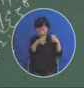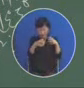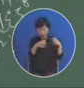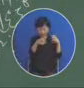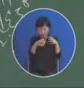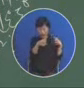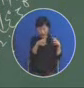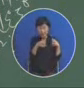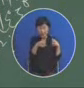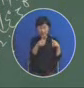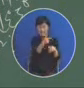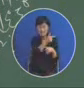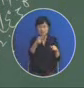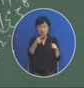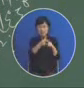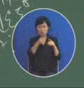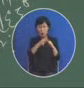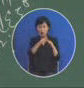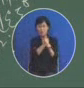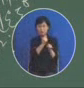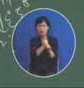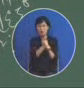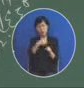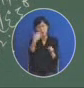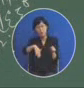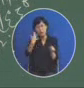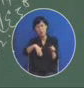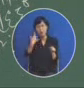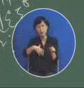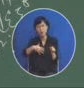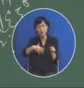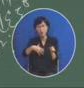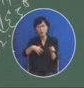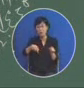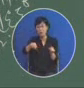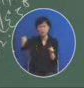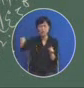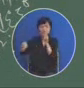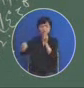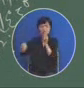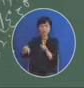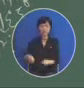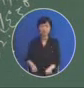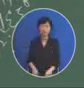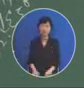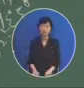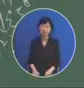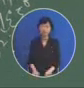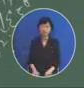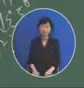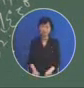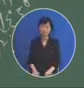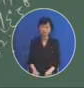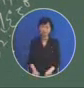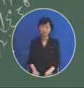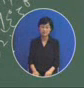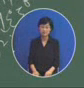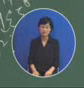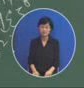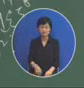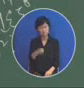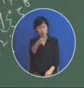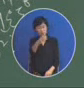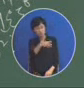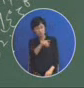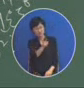게 만들었다 이렇게 이해하고 있습니다. People are saying, "Oh, Reverend Yu and his church members, they all got together themselves and they made a big church." That's what they're saying. 아,